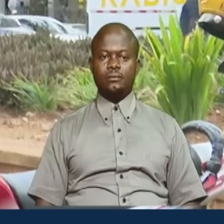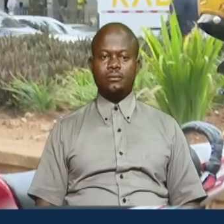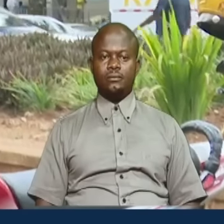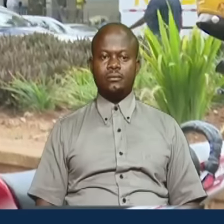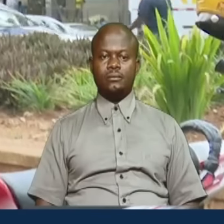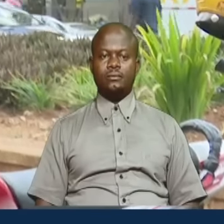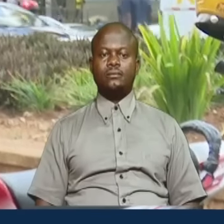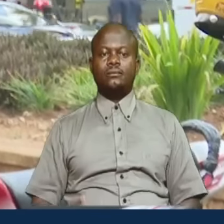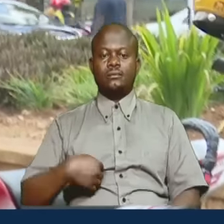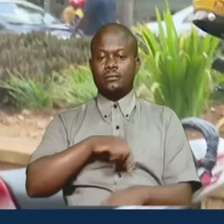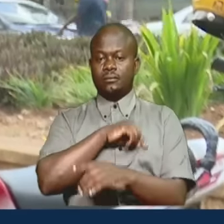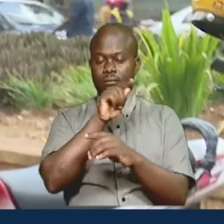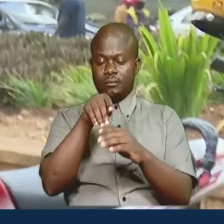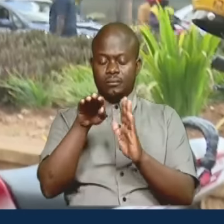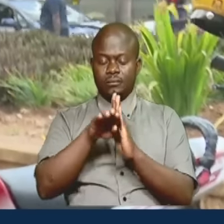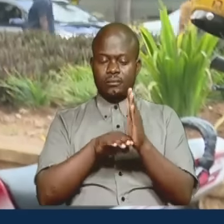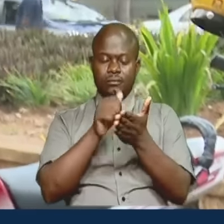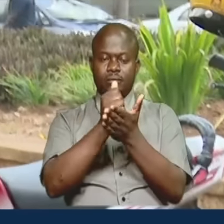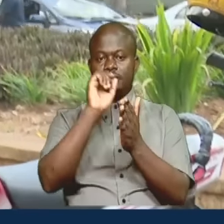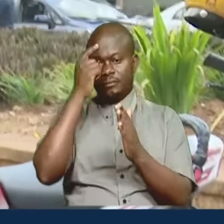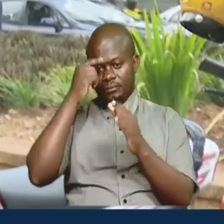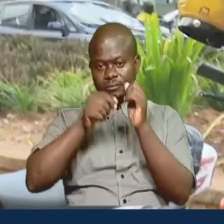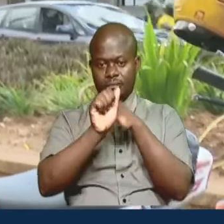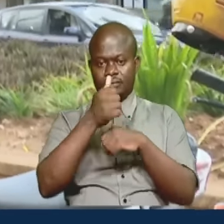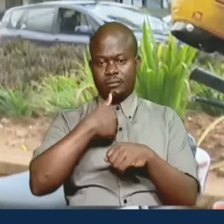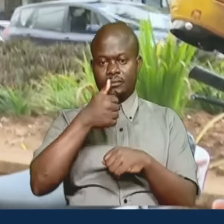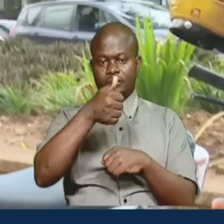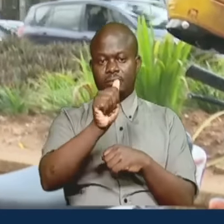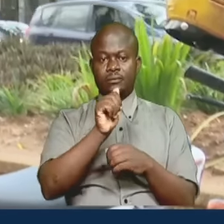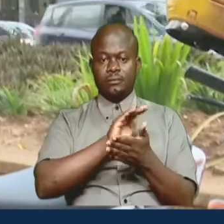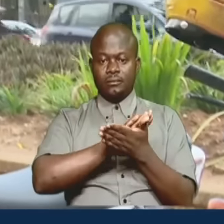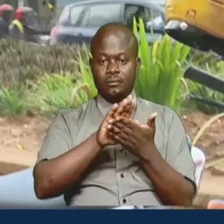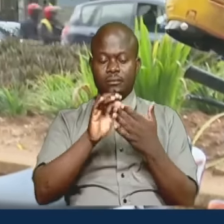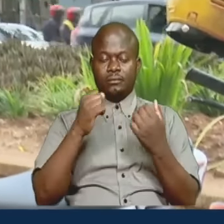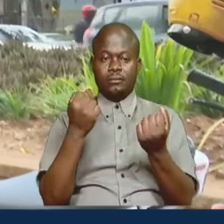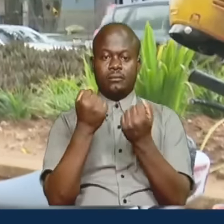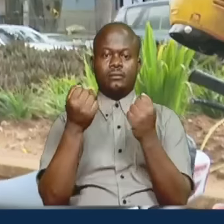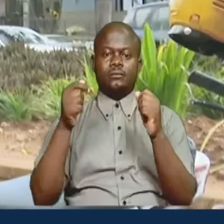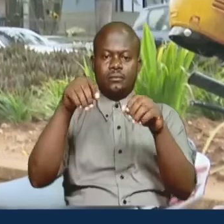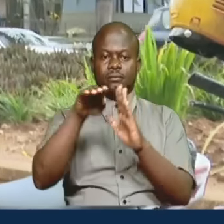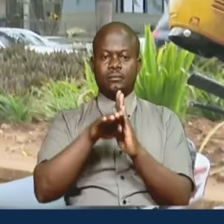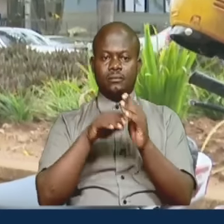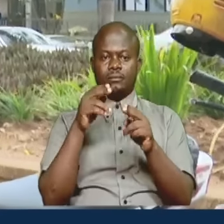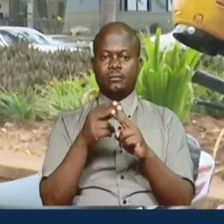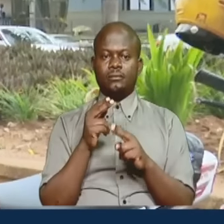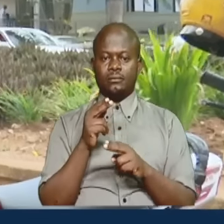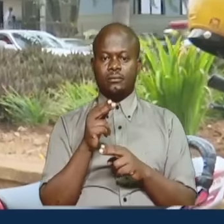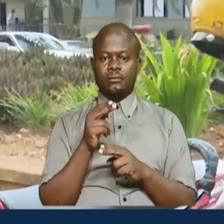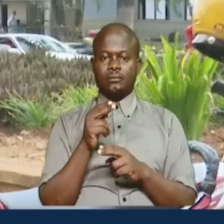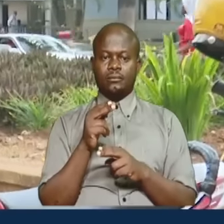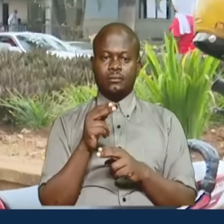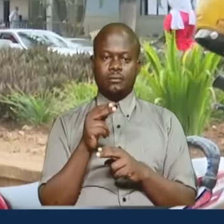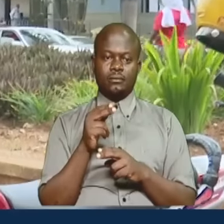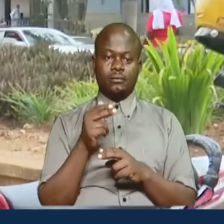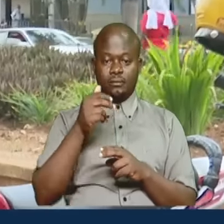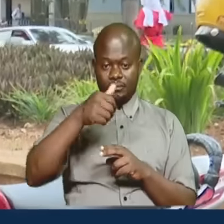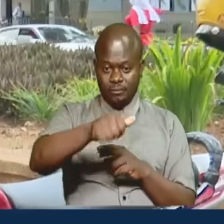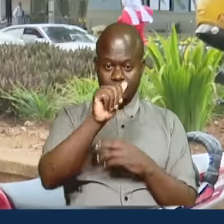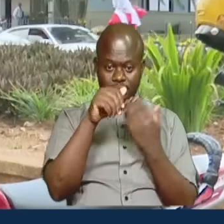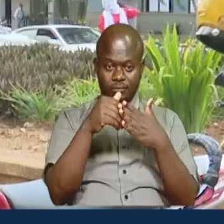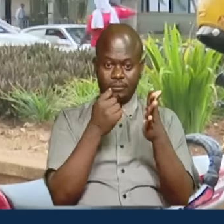gahunda yo gufasha Leta muri igikorwa bafite cya Clean Energy, natwe tuzana gahunda bita Pledge Net Zero, ariyo yo